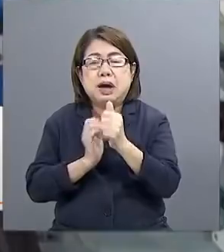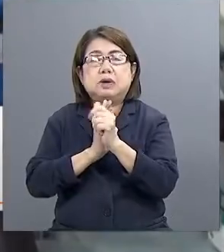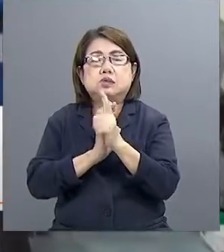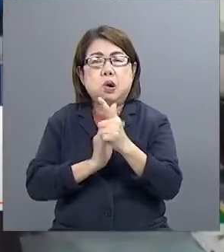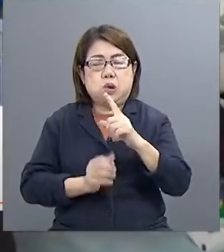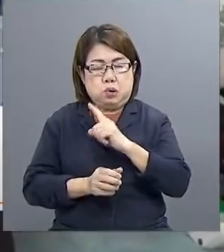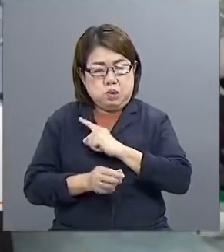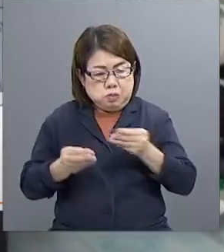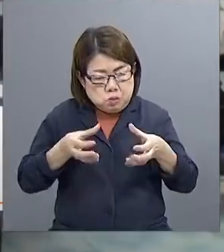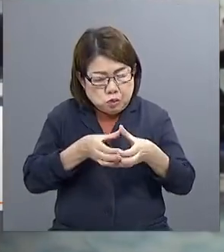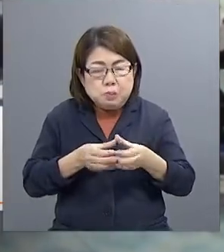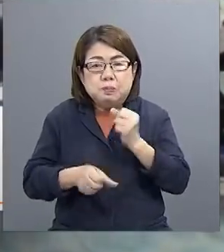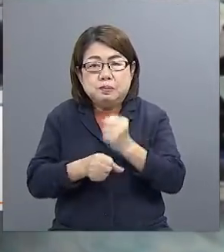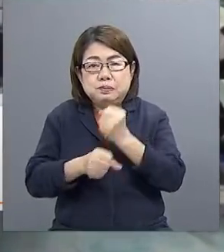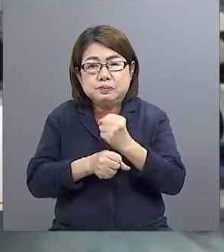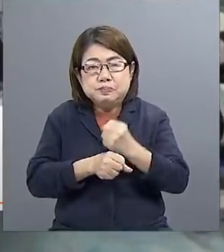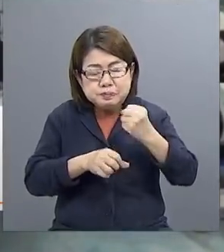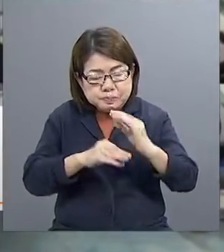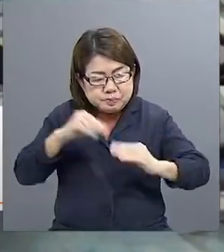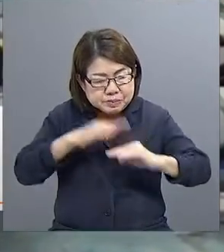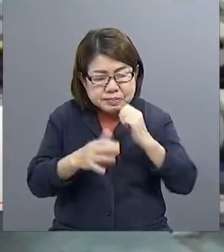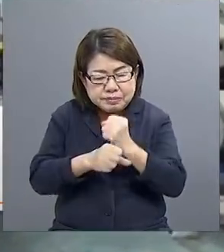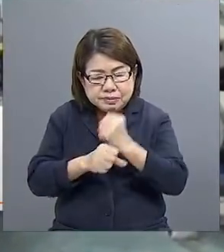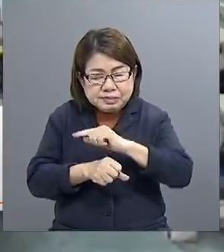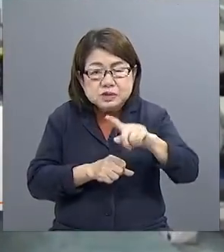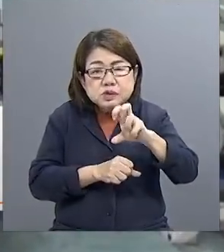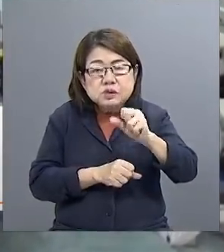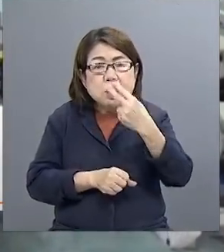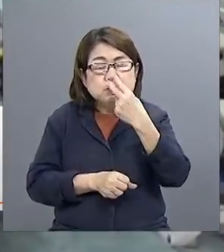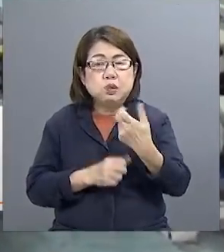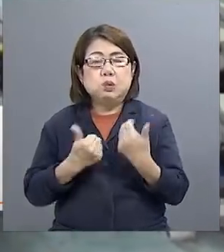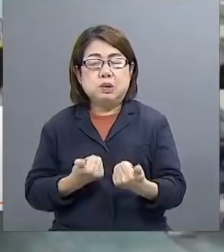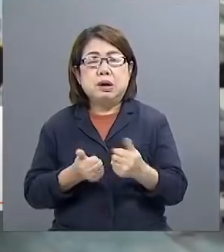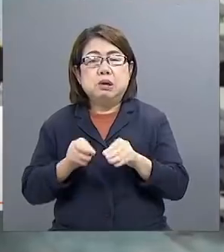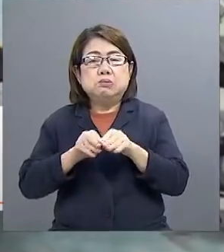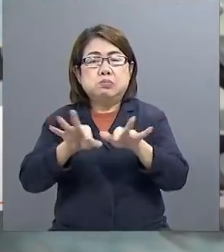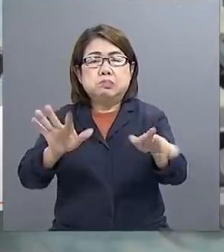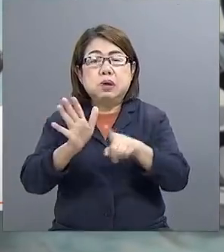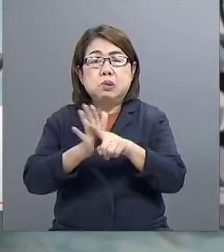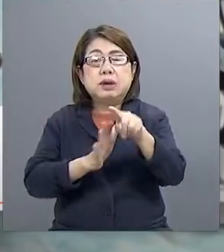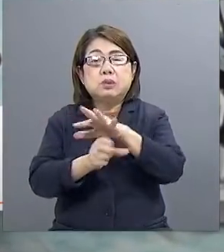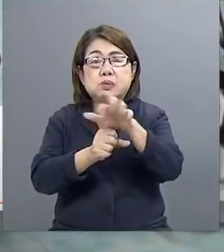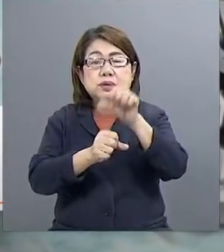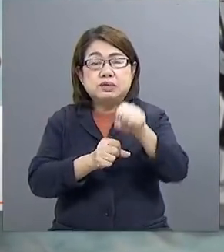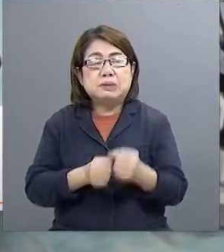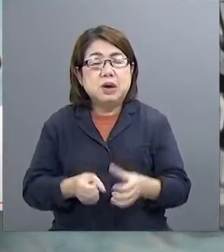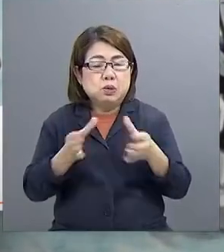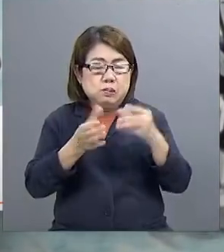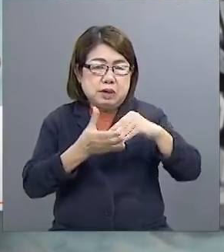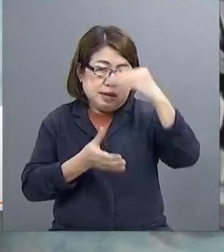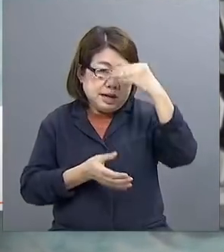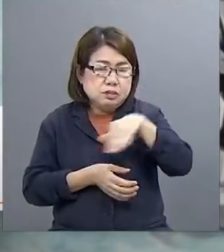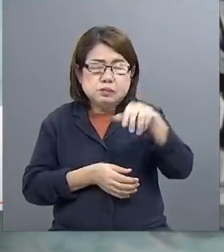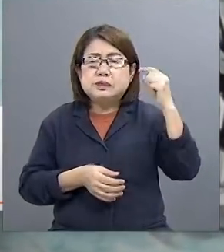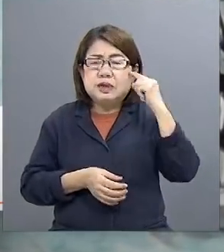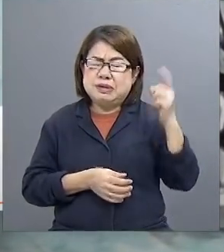กันสร้างแล้วก็ทดลองขึ้นมาครับจะหลังจากที่หลายพื้นที่และมีการแพร่ระบาดของโคล 19นักเรียนกลุ่มนี้ก็เลยคิดว่าจะประดิษฐ์